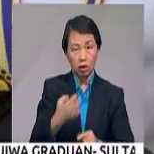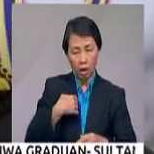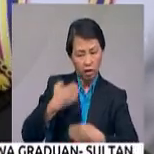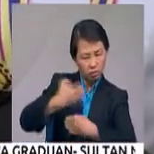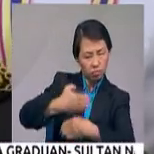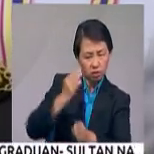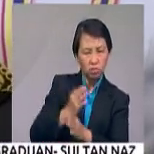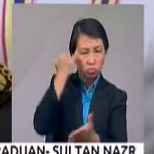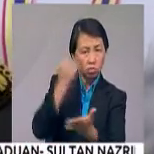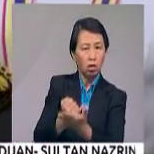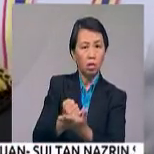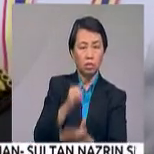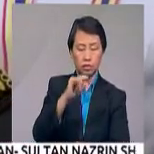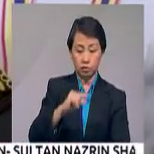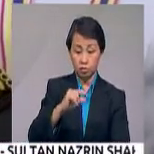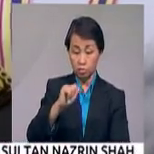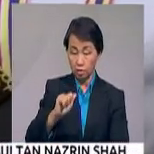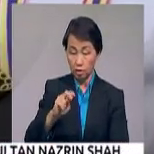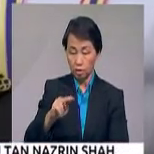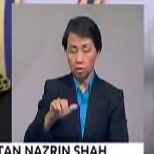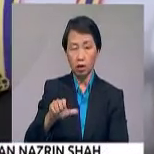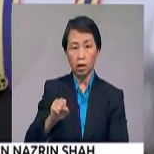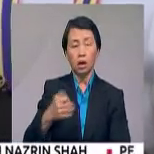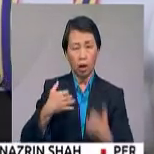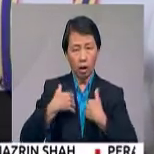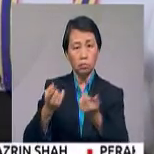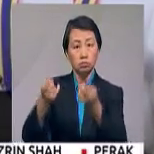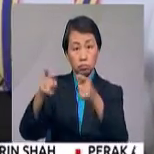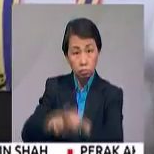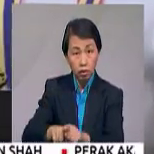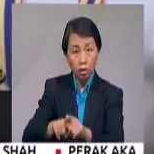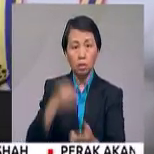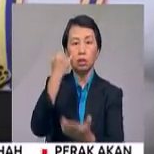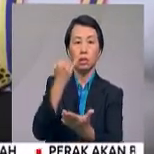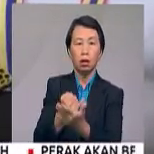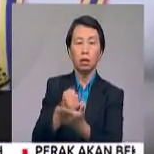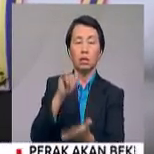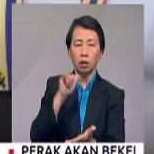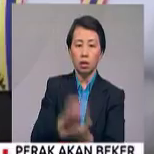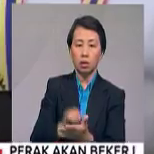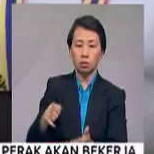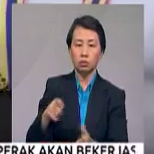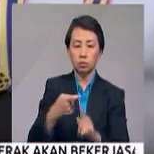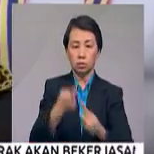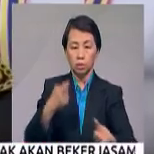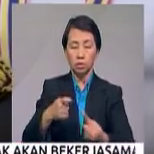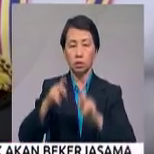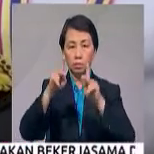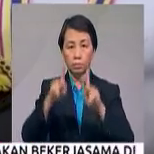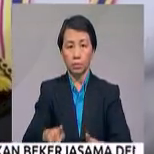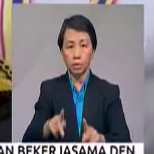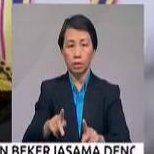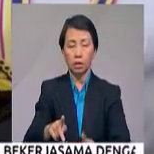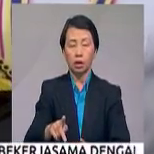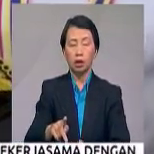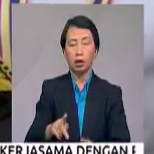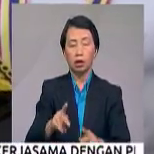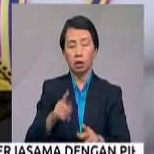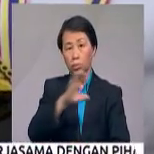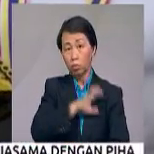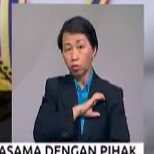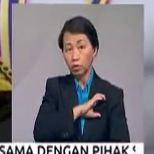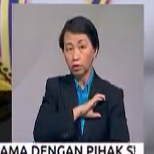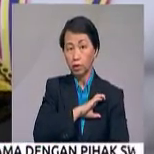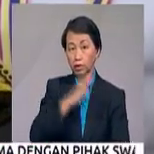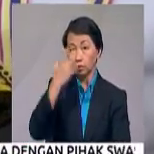keganasan atau kemungkinan kena berlaku keganasan itu, yang itu yang diteliti oleh pihak apa intelijen polis, dan